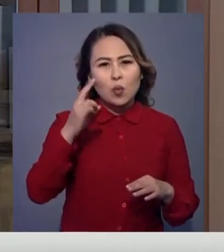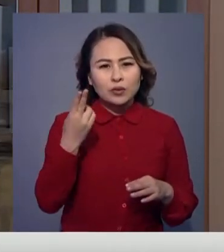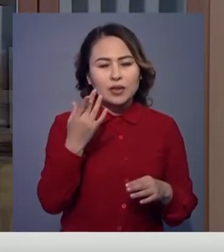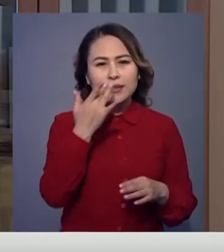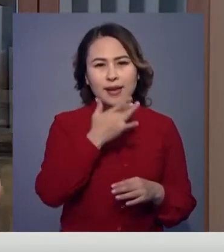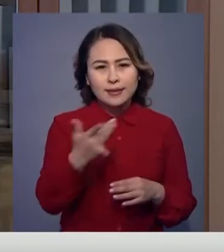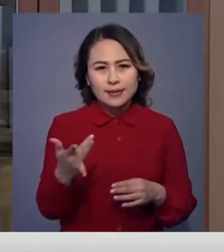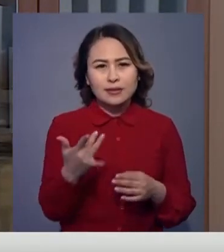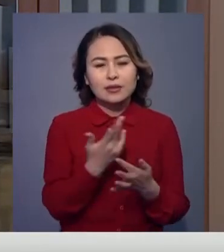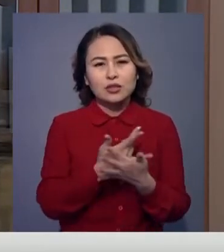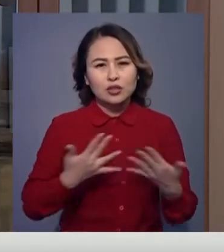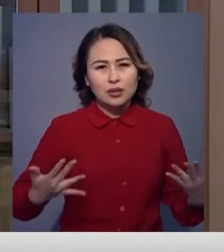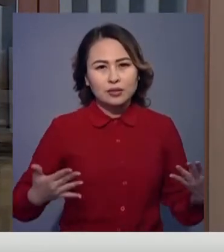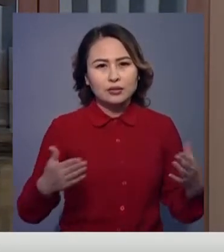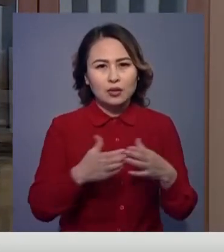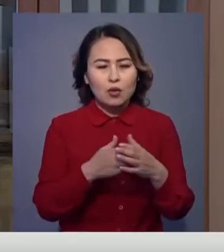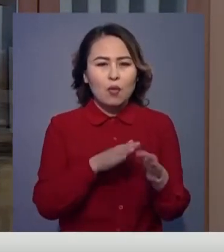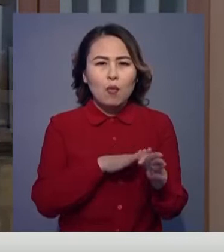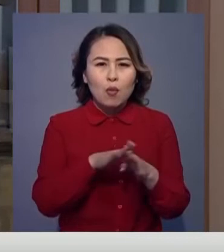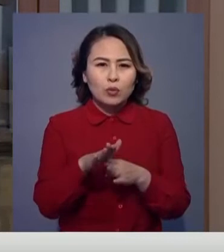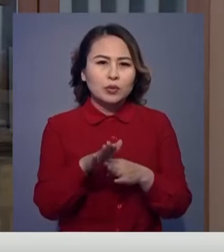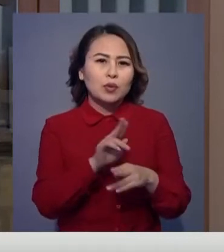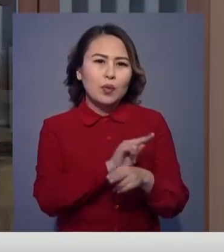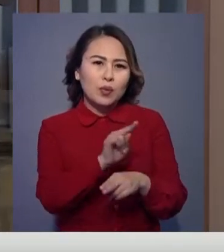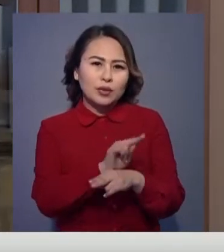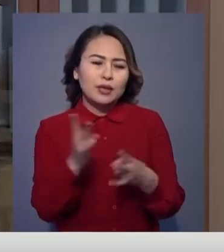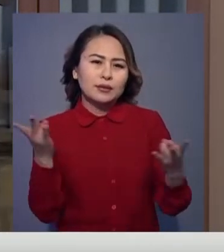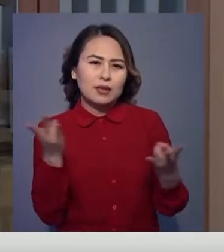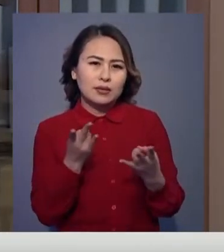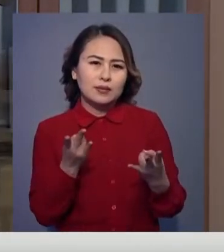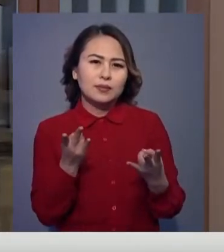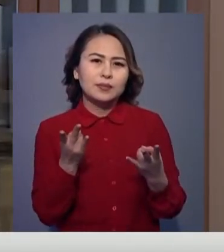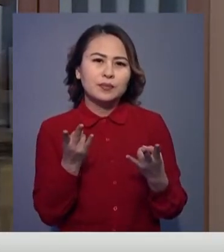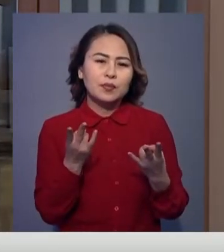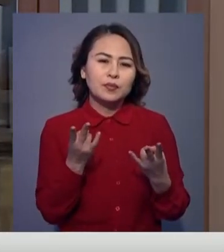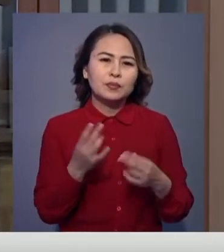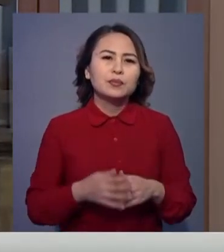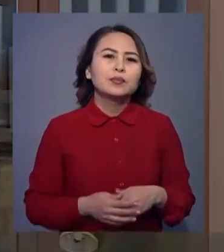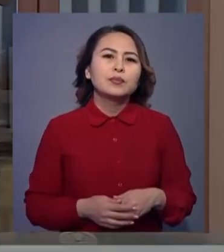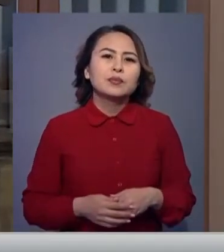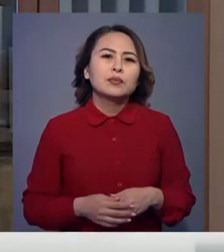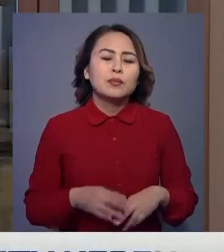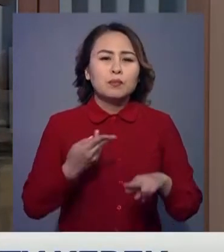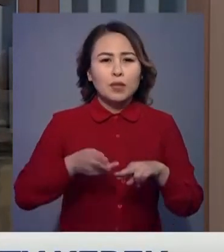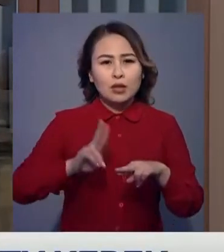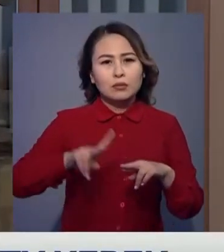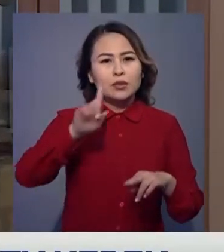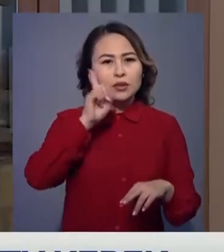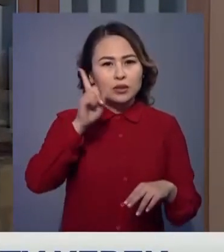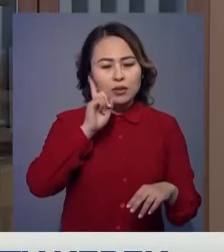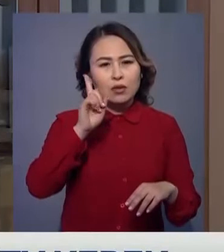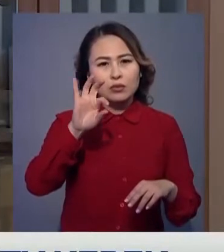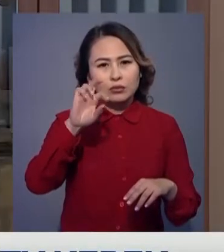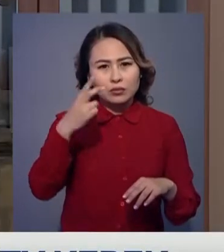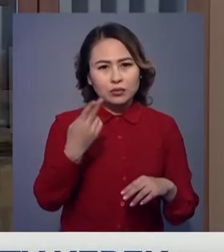саяси процестердің баршасында толыққанды қарастырылу керек. Сондықтан жастарға